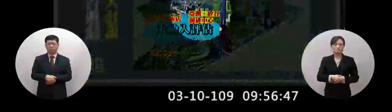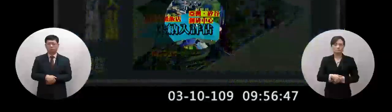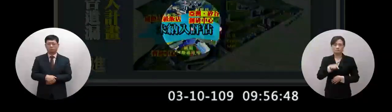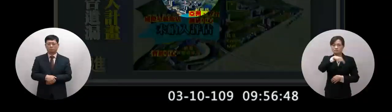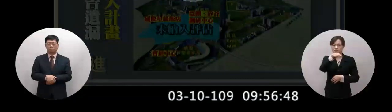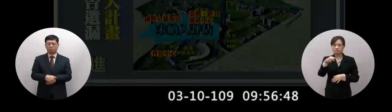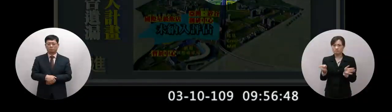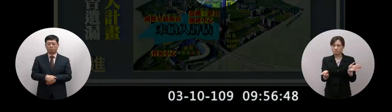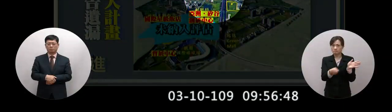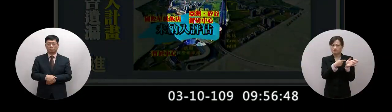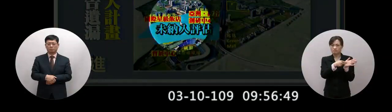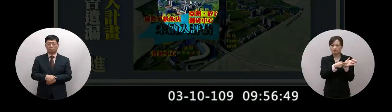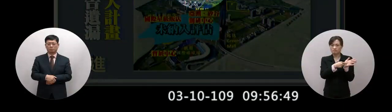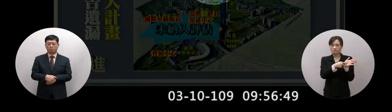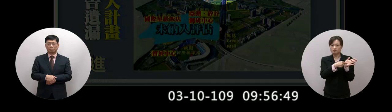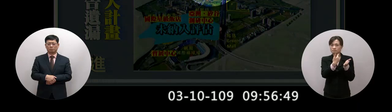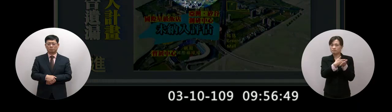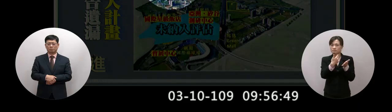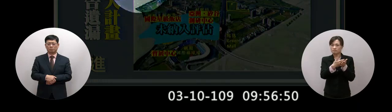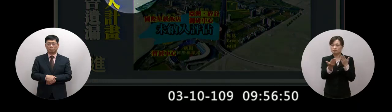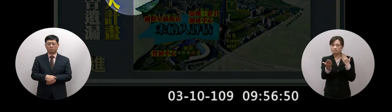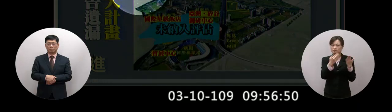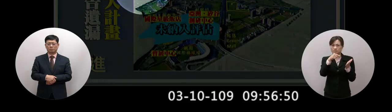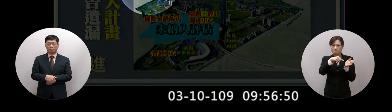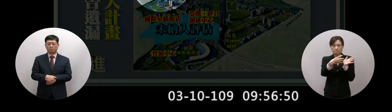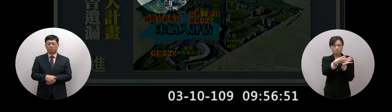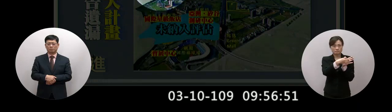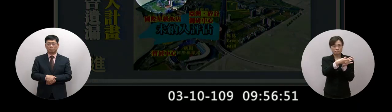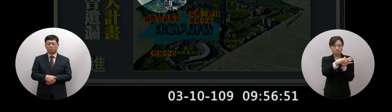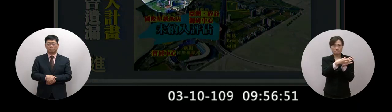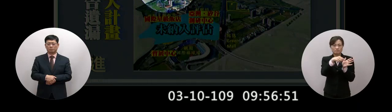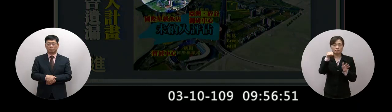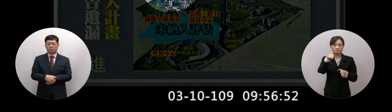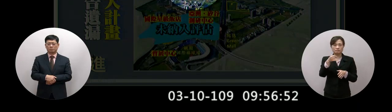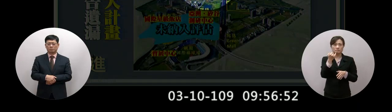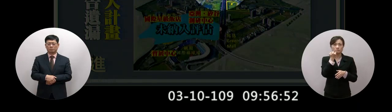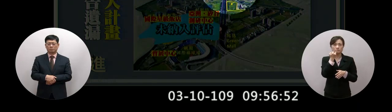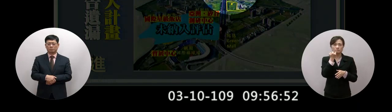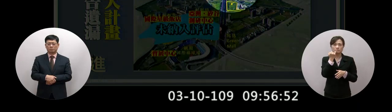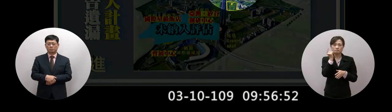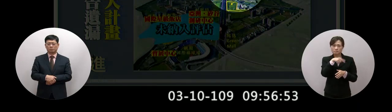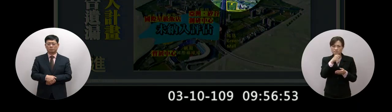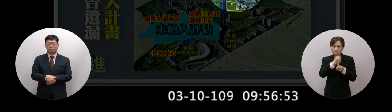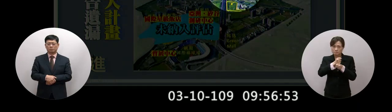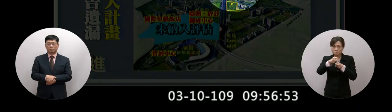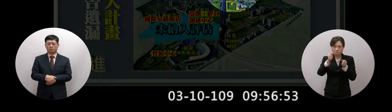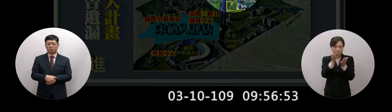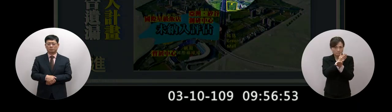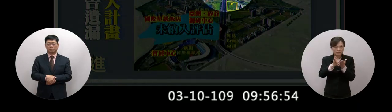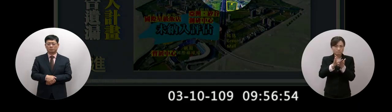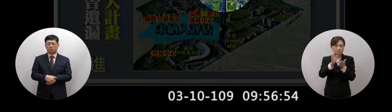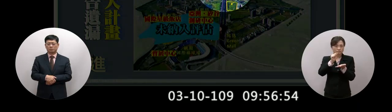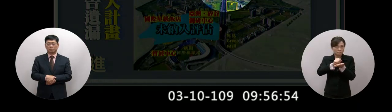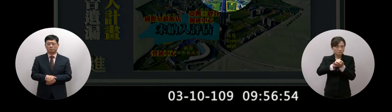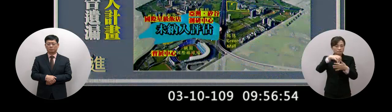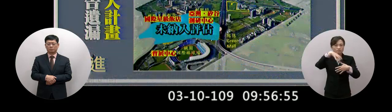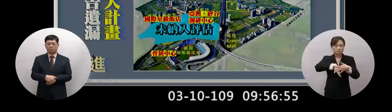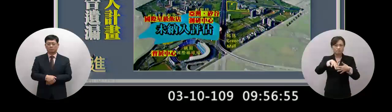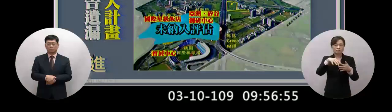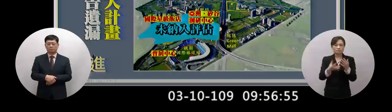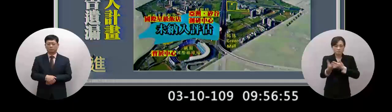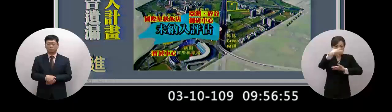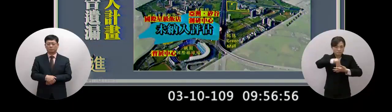你们看到现在图上是青埔的区块，现在在你们的可行性评估里面已经纳入的就是暂全